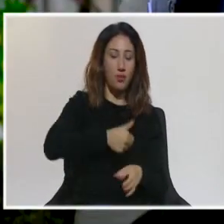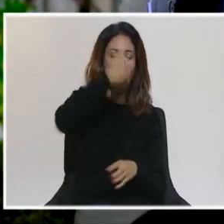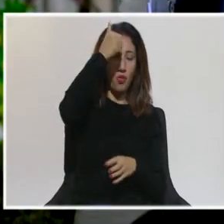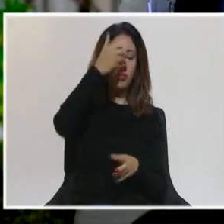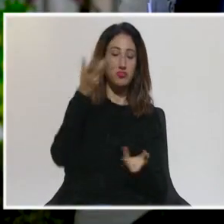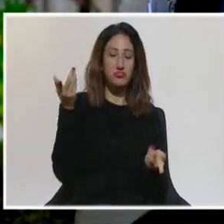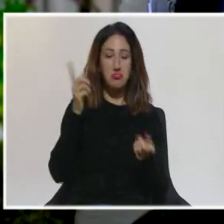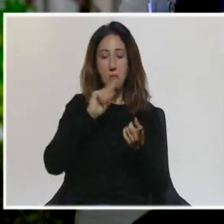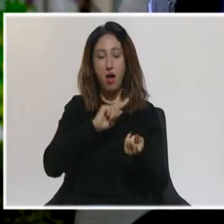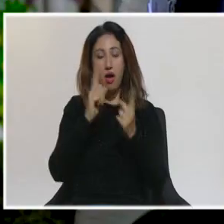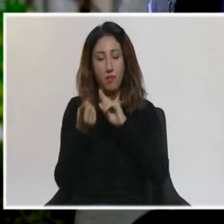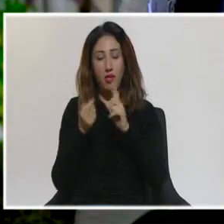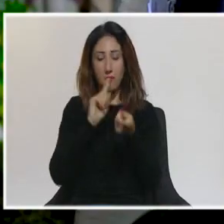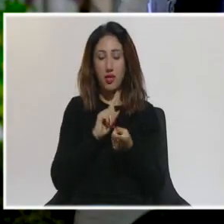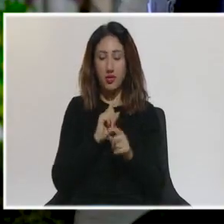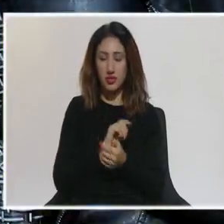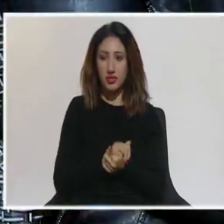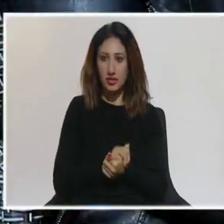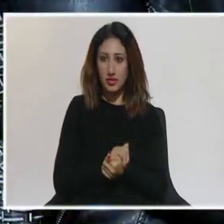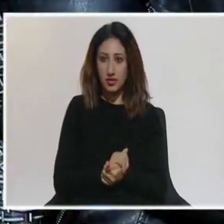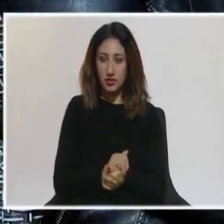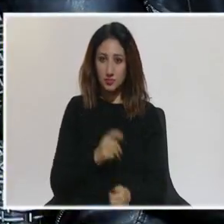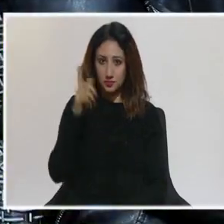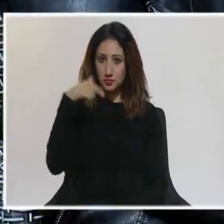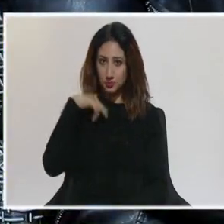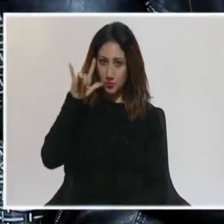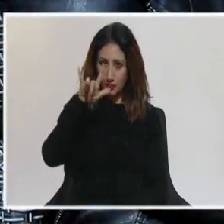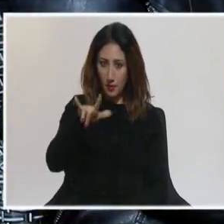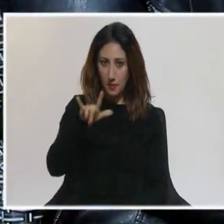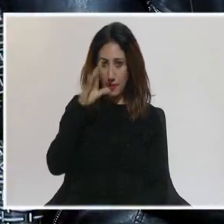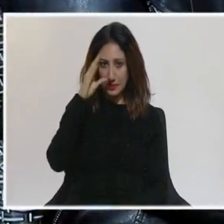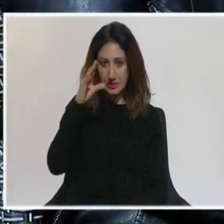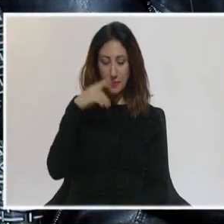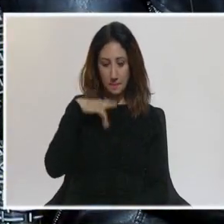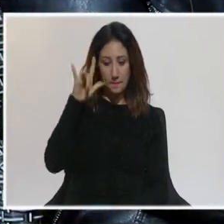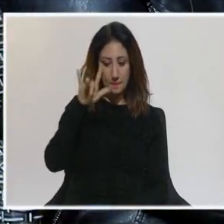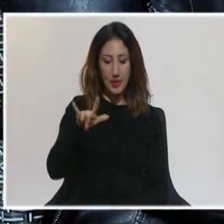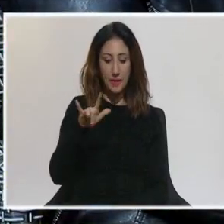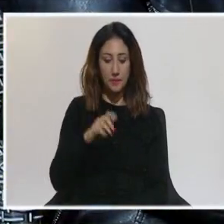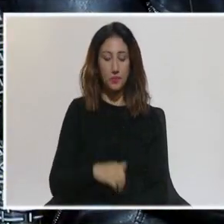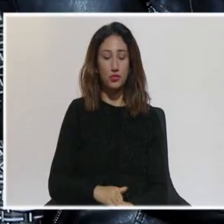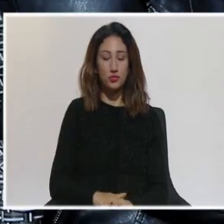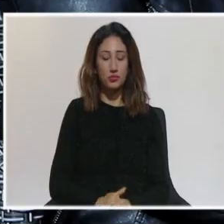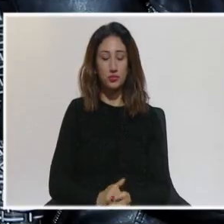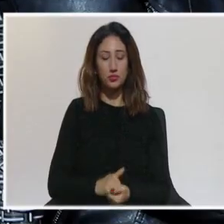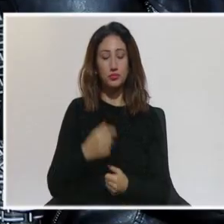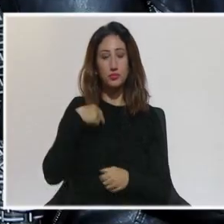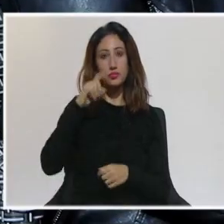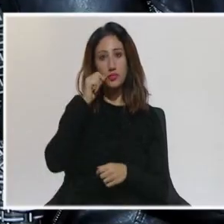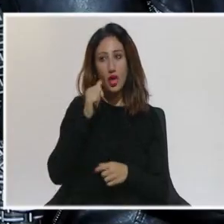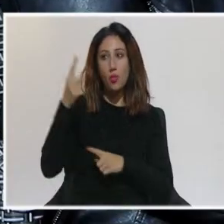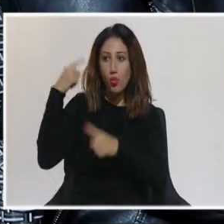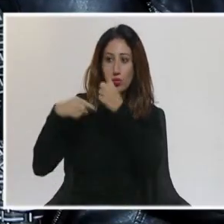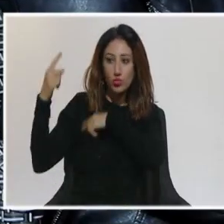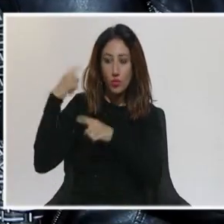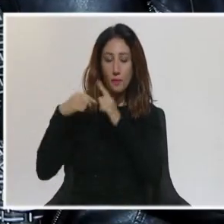هو الزمالك فريق جميل وانا بحبه. لا انا بتكلم كزملكاوي يعني بقى. مش خايف طبعا. ما انا بقول لك زملكاوي ابر عن جد. وانا بتكلم